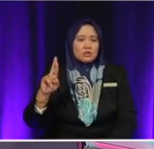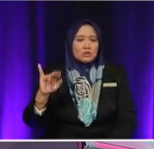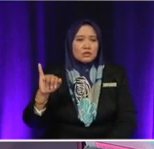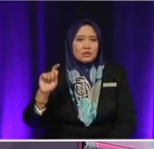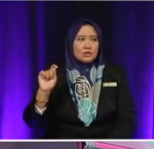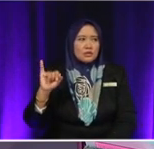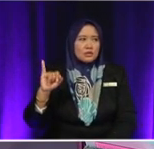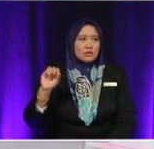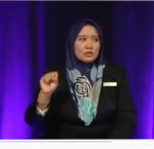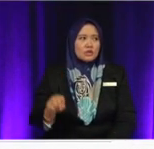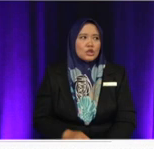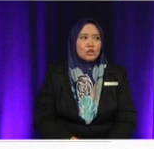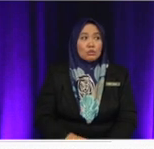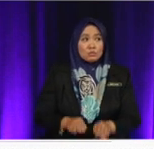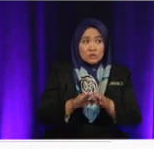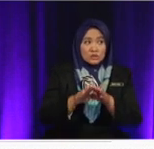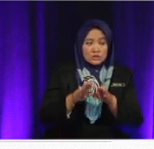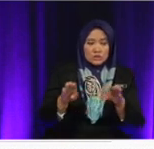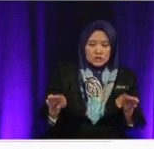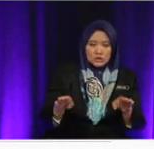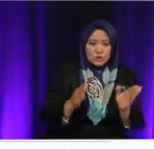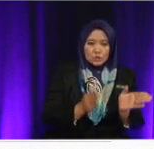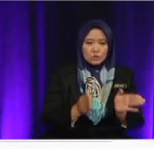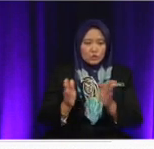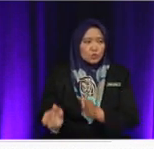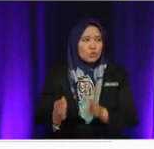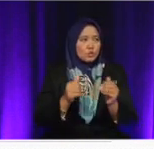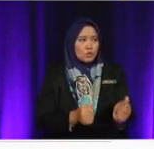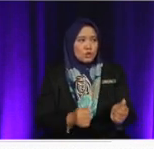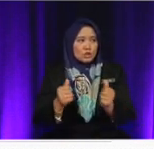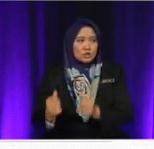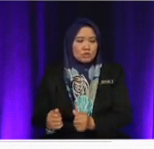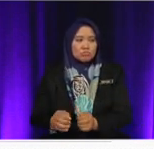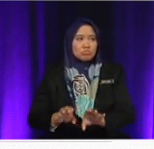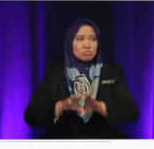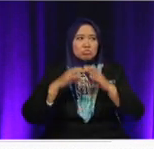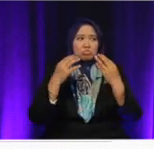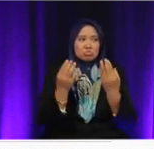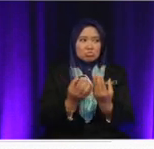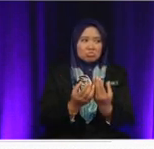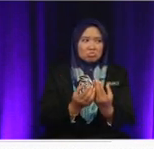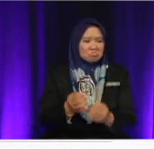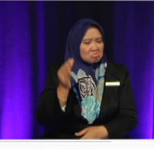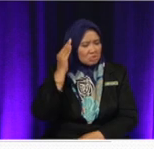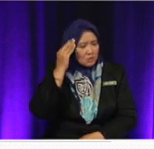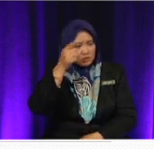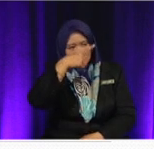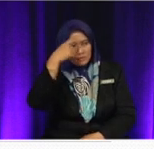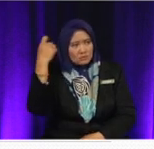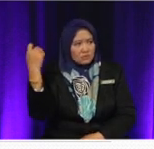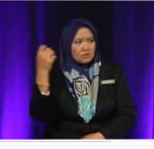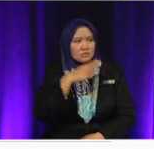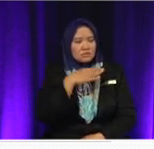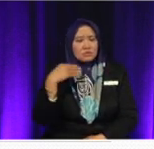kemudian menyusun atur, mengelaskan, mengenal pasti sebab dan akibat, membuat pertimbangan, analisis